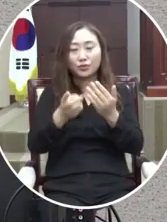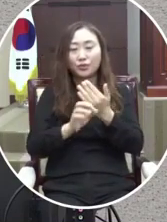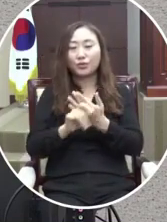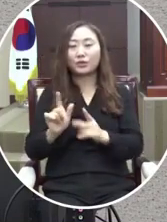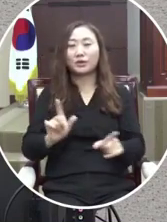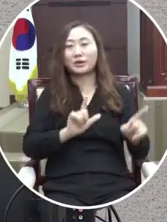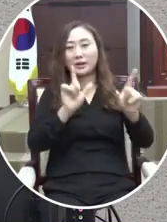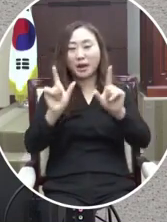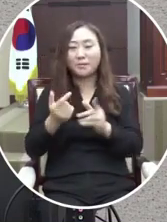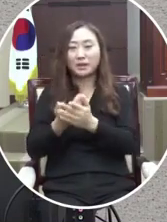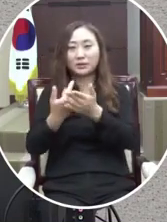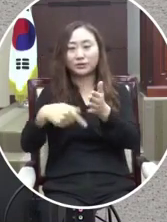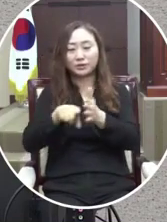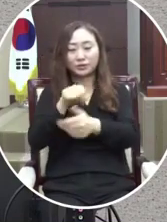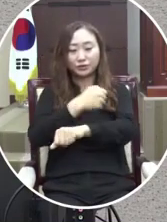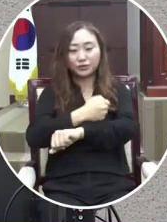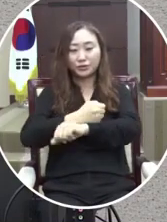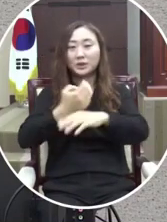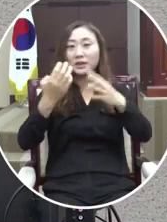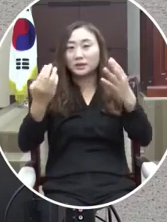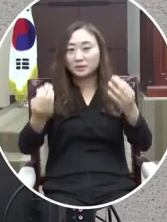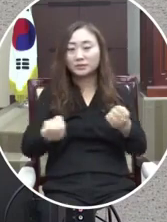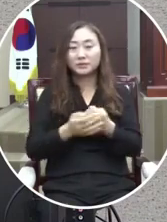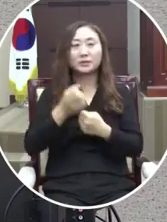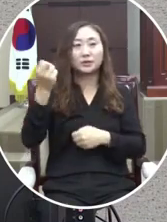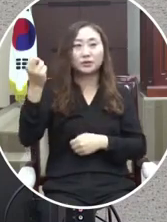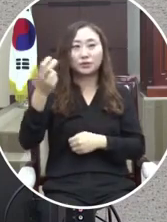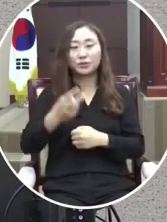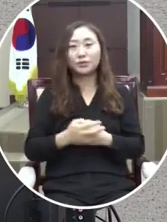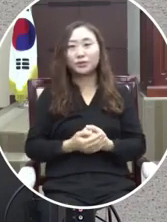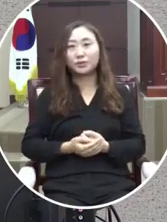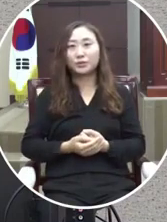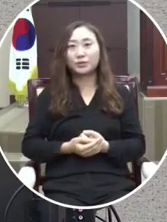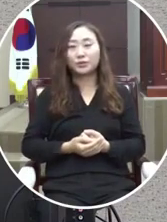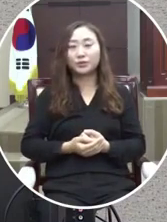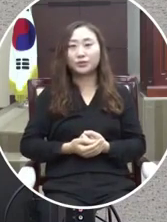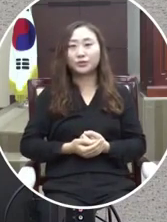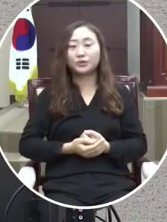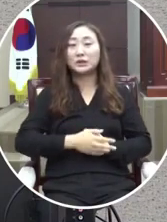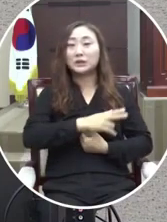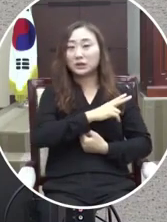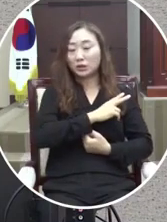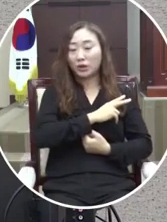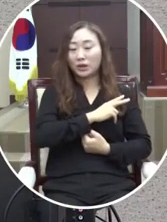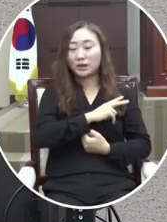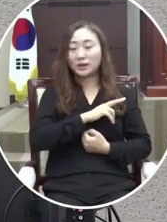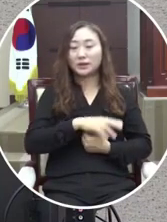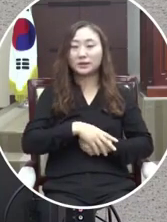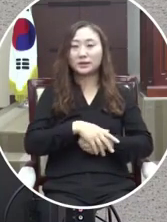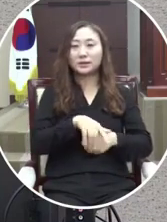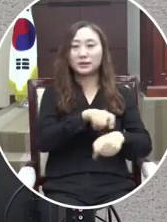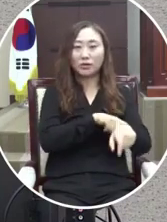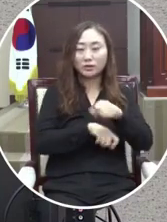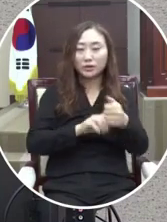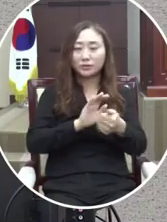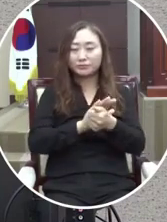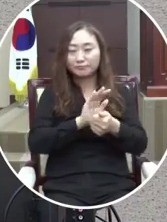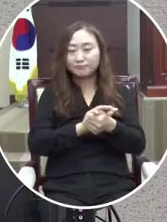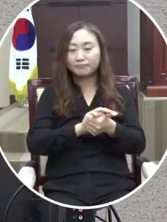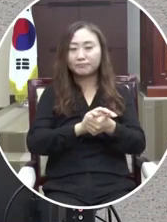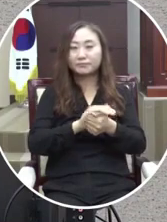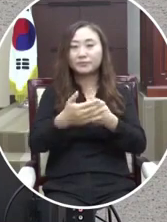나은 삶을 위해 수고 많이 하셨습니다. 또한 우리 구의원들의 의정활동에 적극 협조해